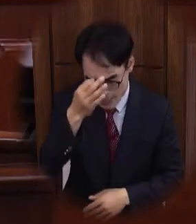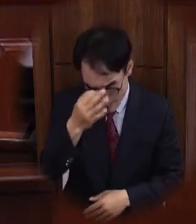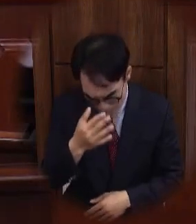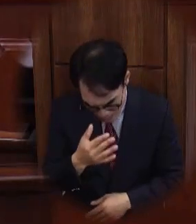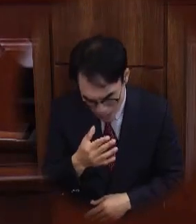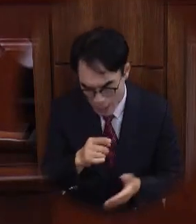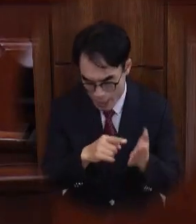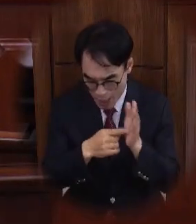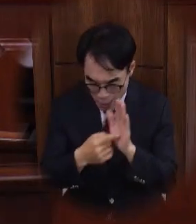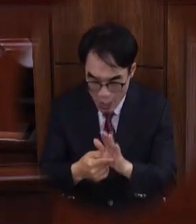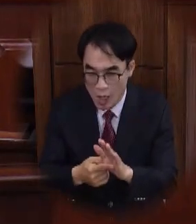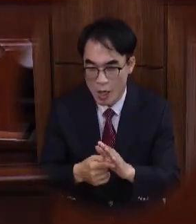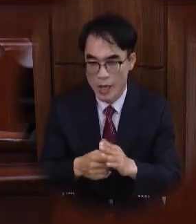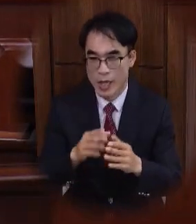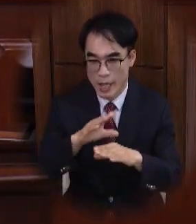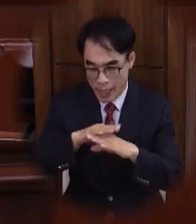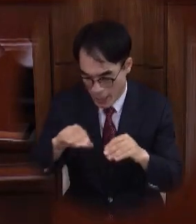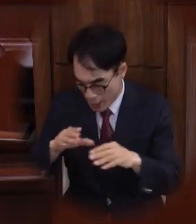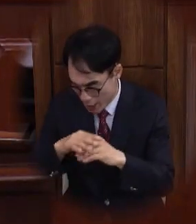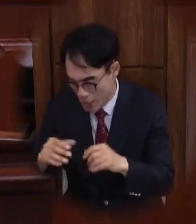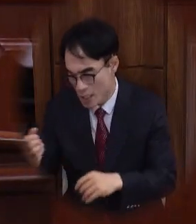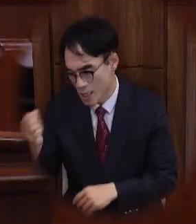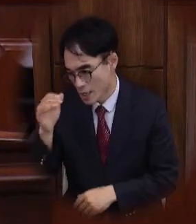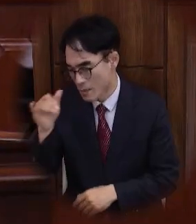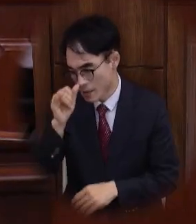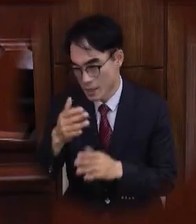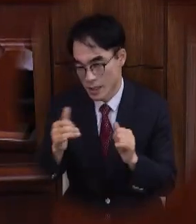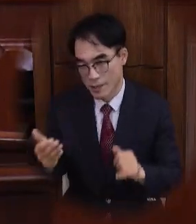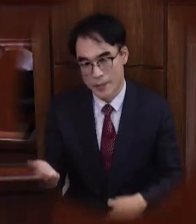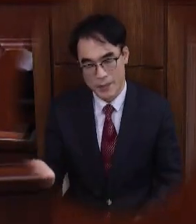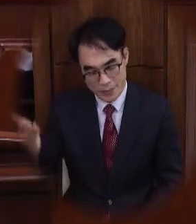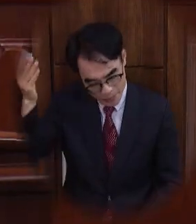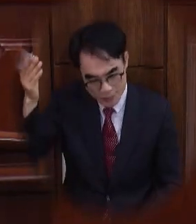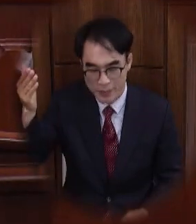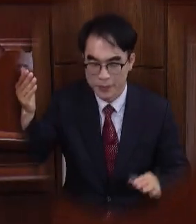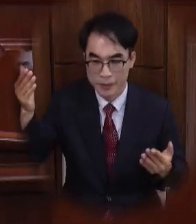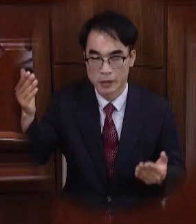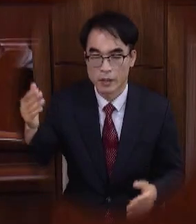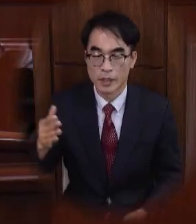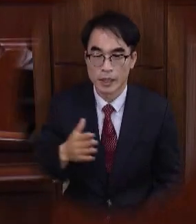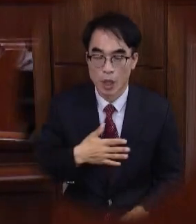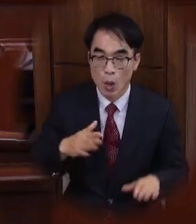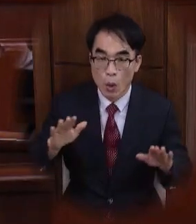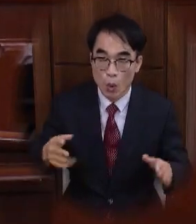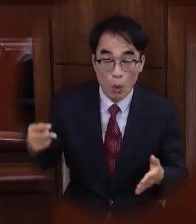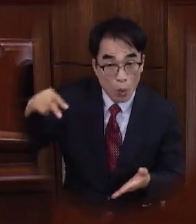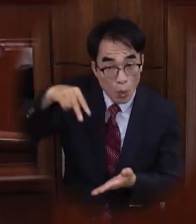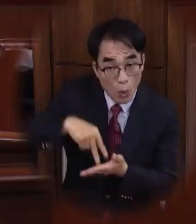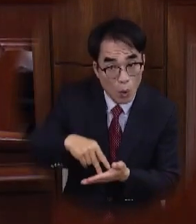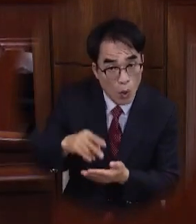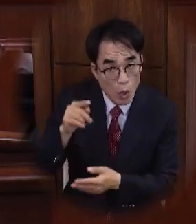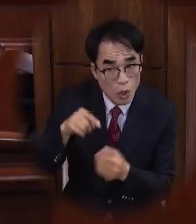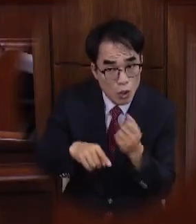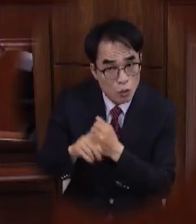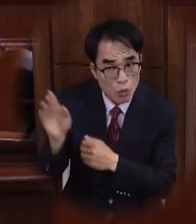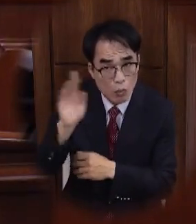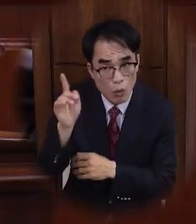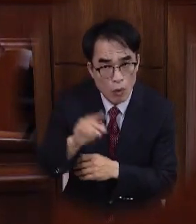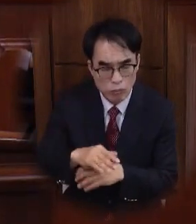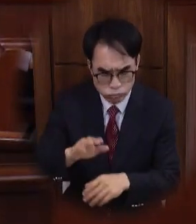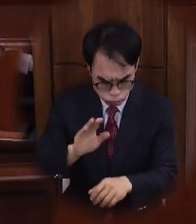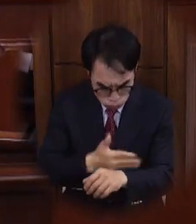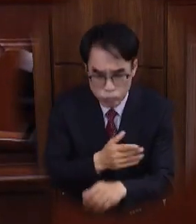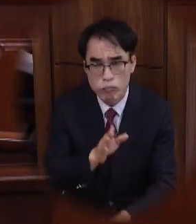돌파하고 경쟁력 있는 큰 인물로 성장하는 것입니다 제가 오늘이 자리에 선 것은 분명히 잘못을 저질렀음에도